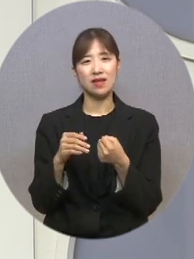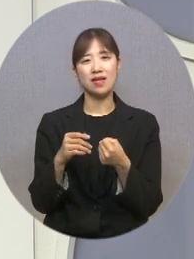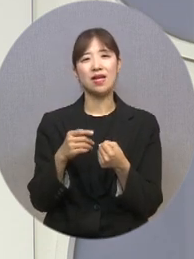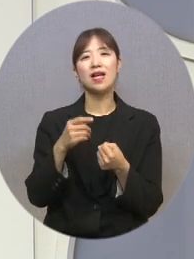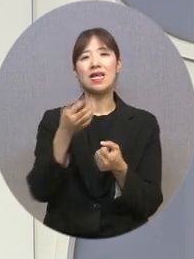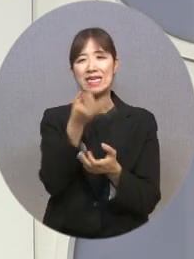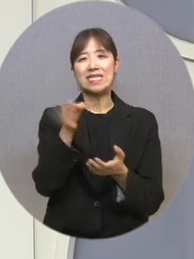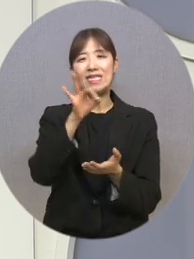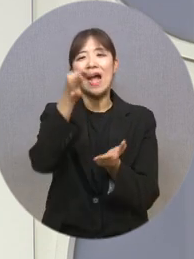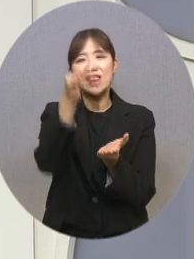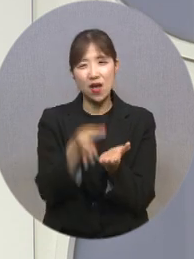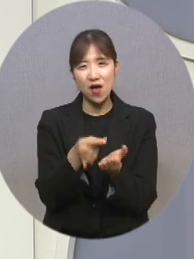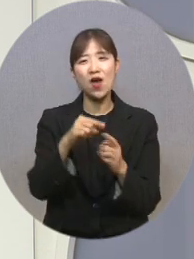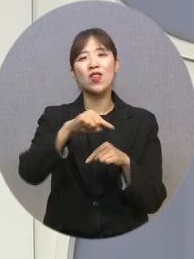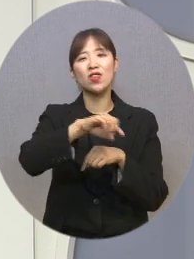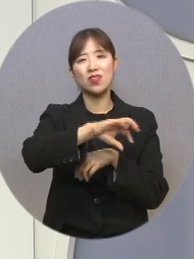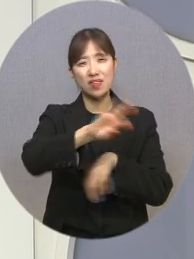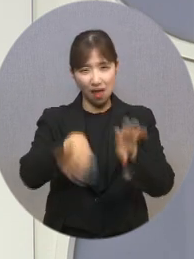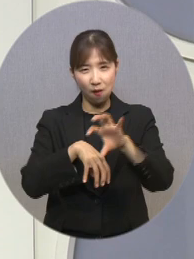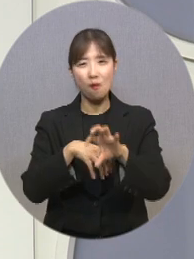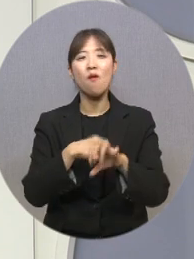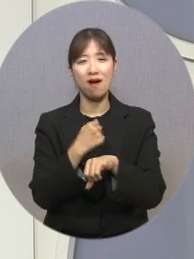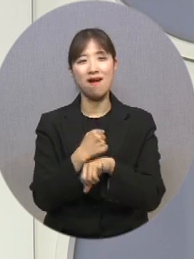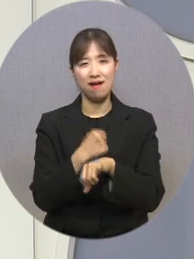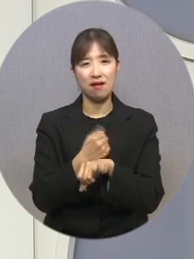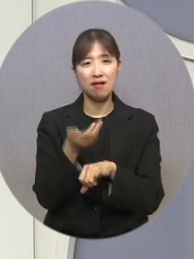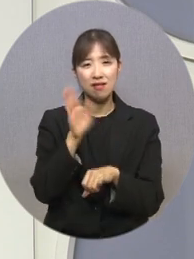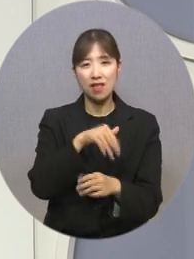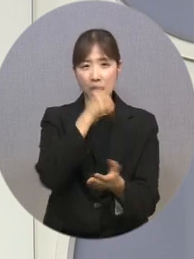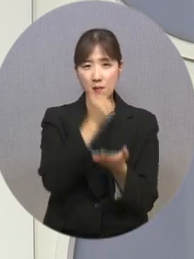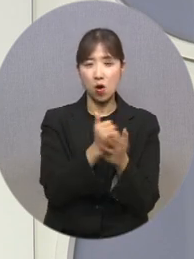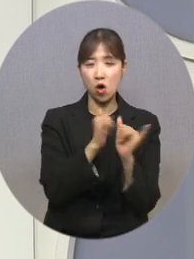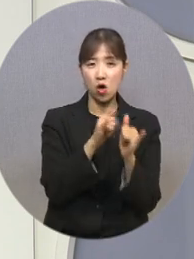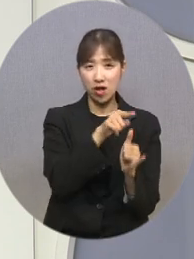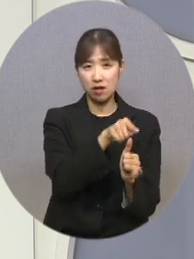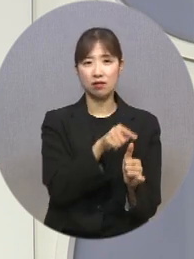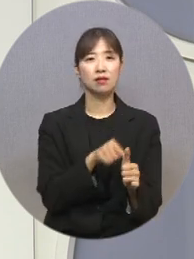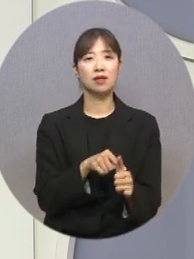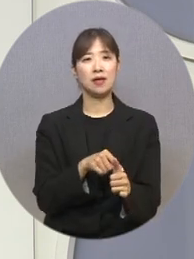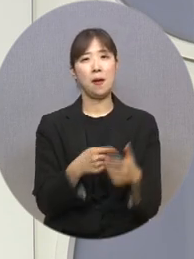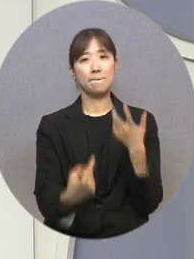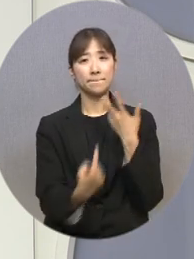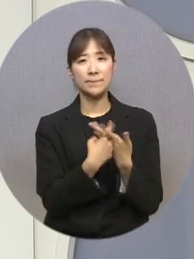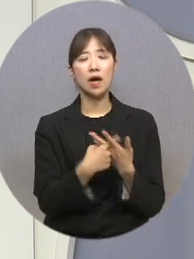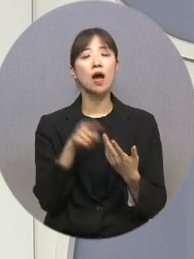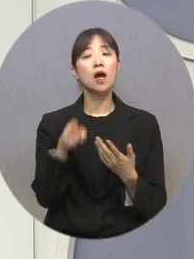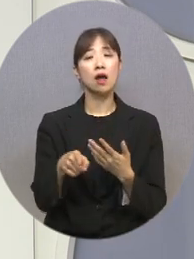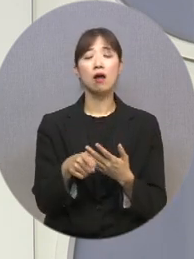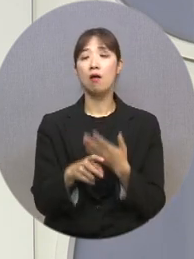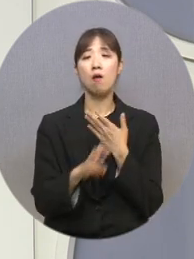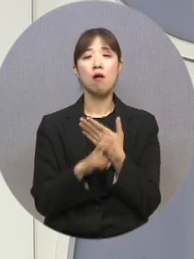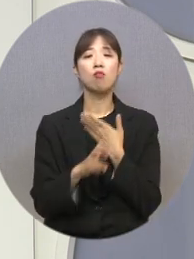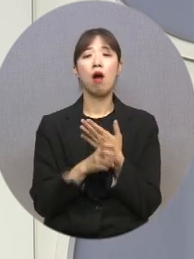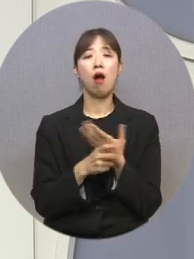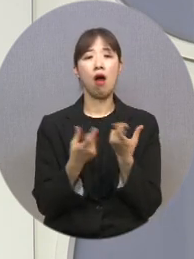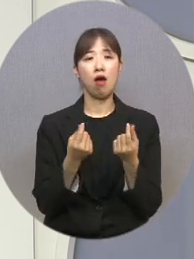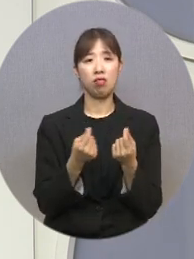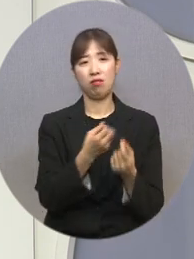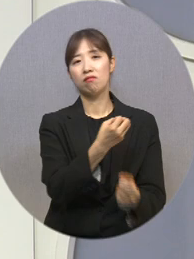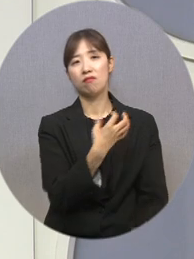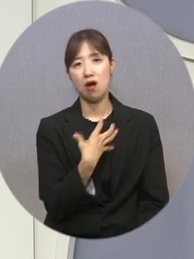이제 대환대출이라고 그러죠. 갈아타기를 했는데 범인들이 이제 그걸 알고서 이거는 약관 위반이다 이렇게 얘기를